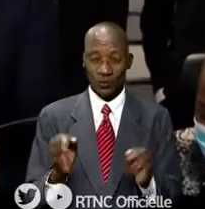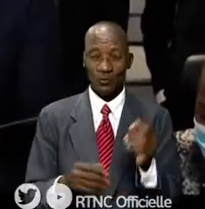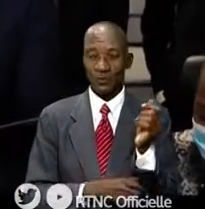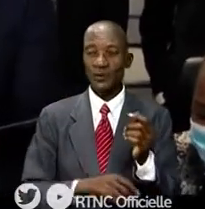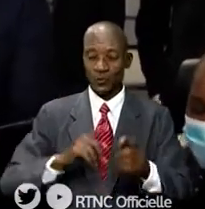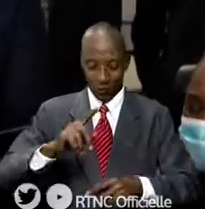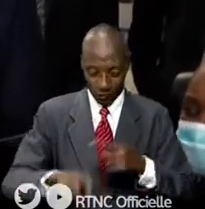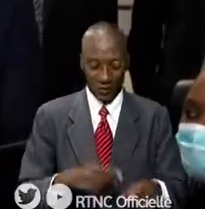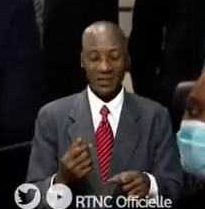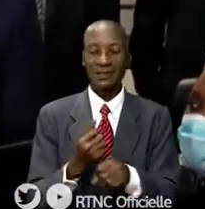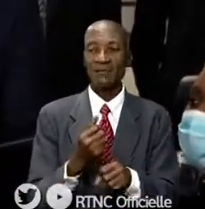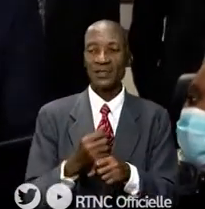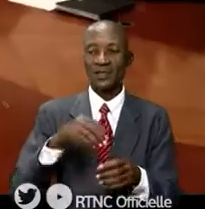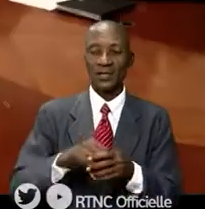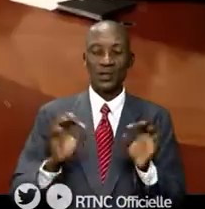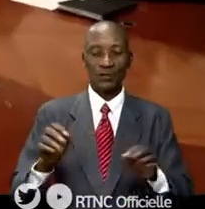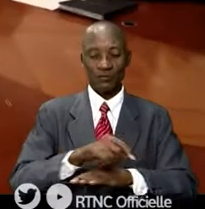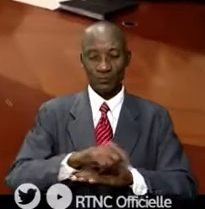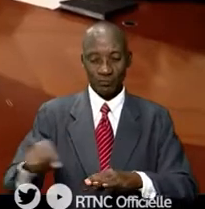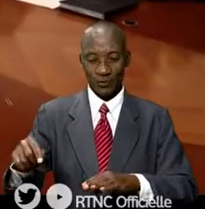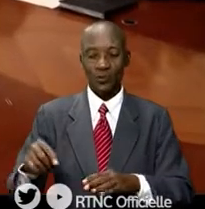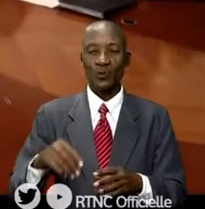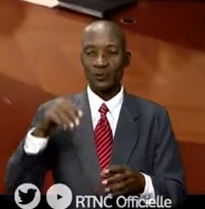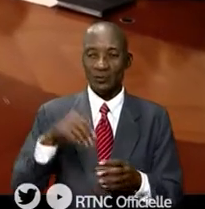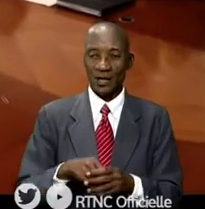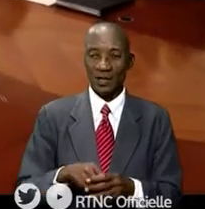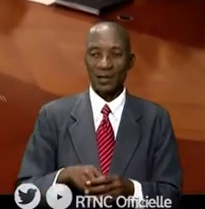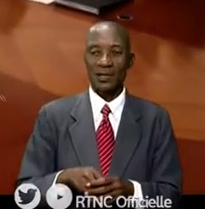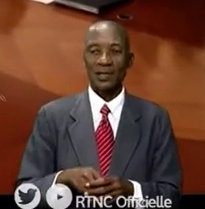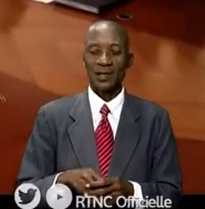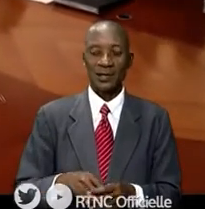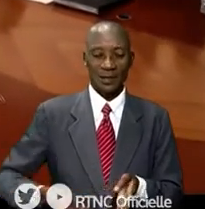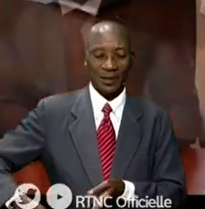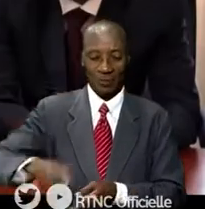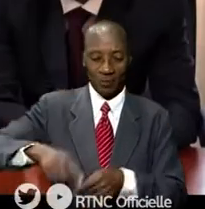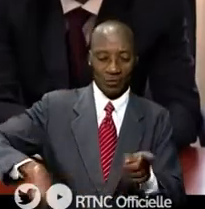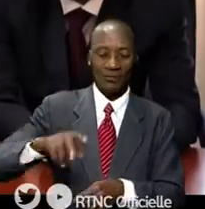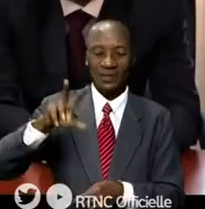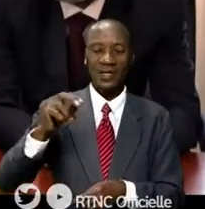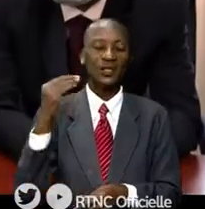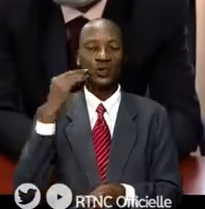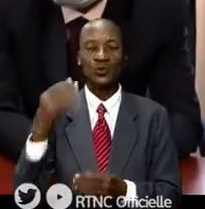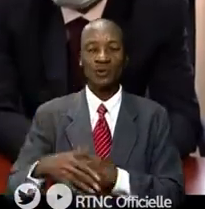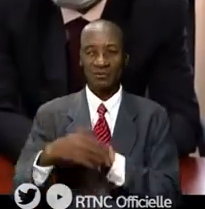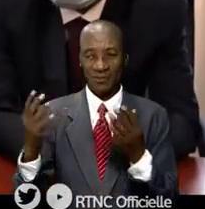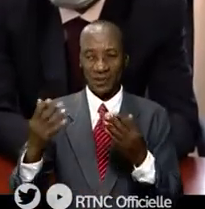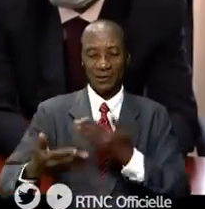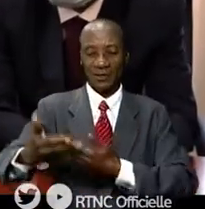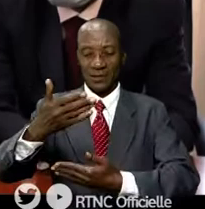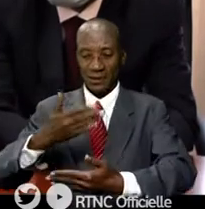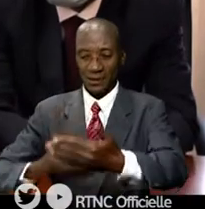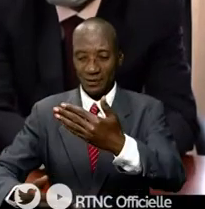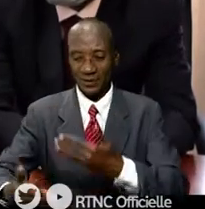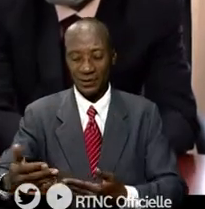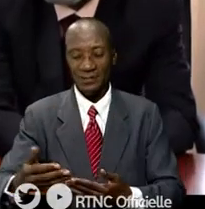bureau au siège social de l'ARPTC à l'immeuble 1113, boulevard du 30 juin à Gombe, après remise-reprise. L'équipe sortante,